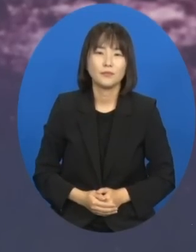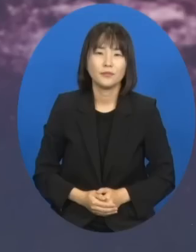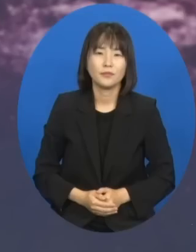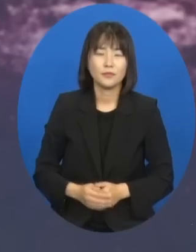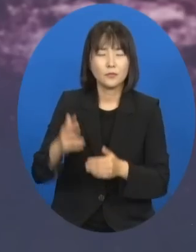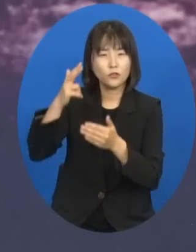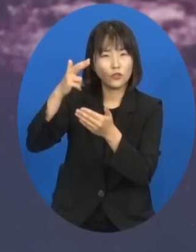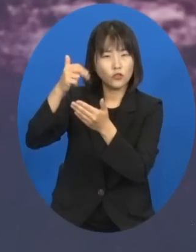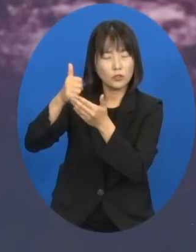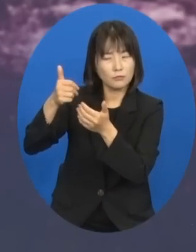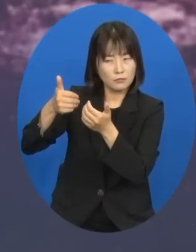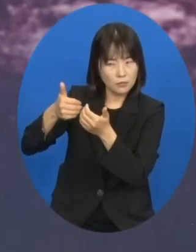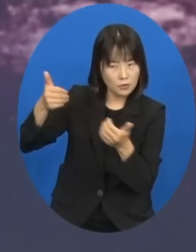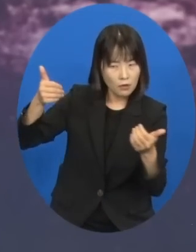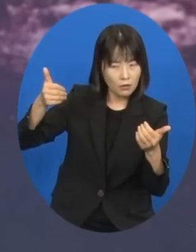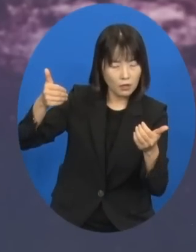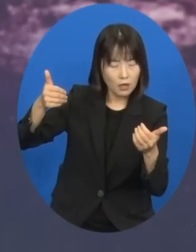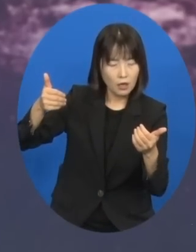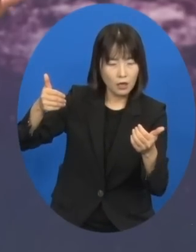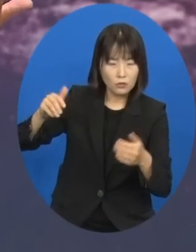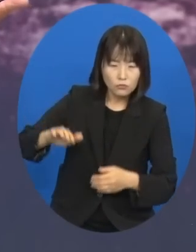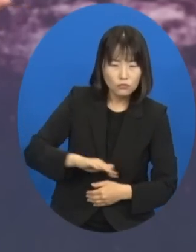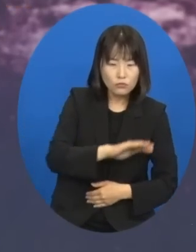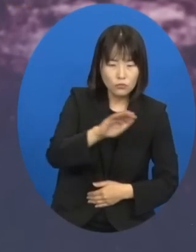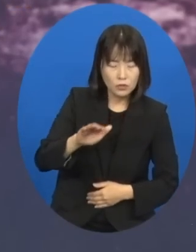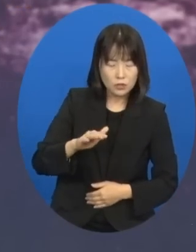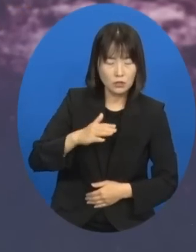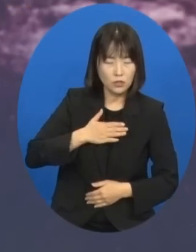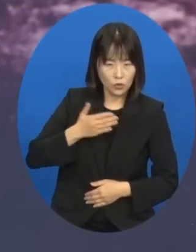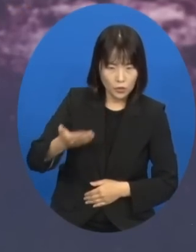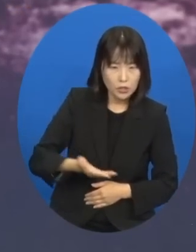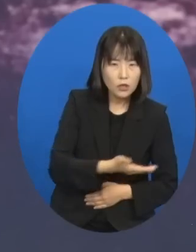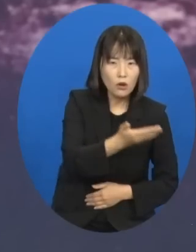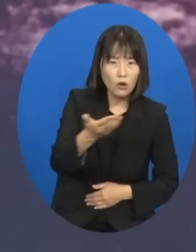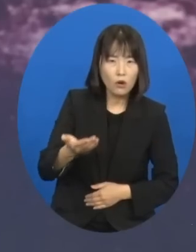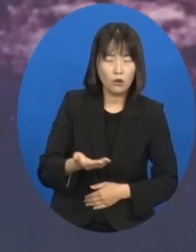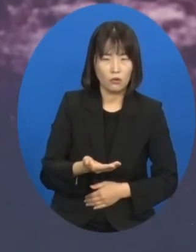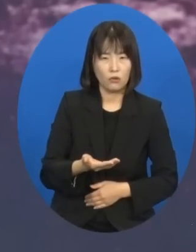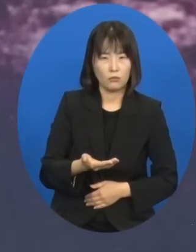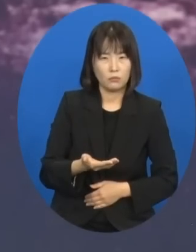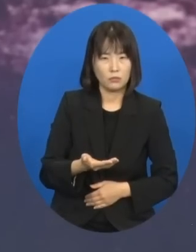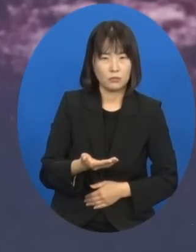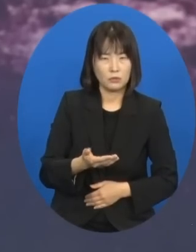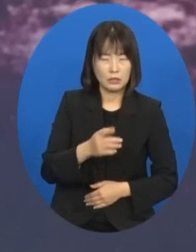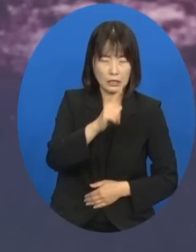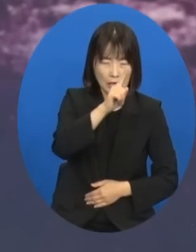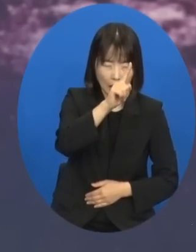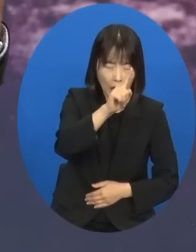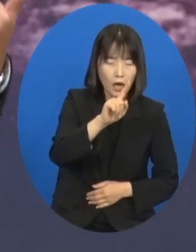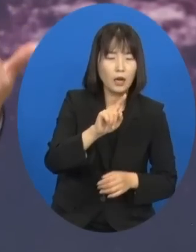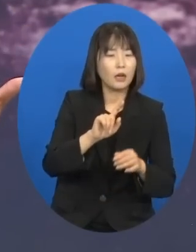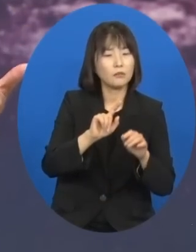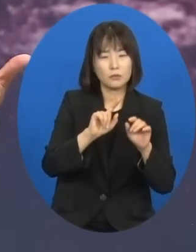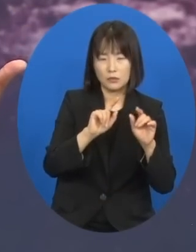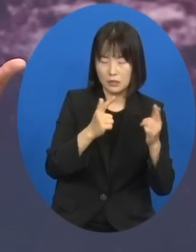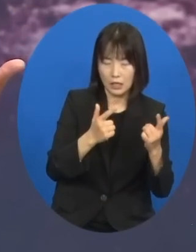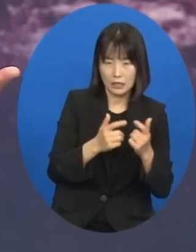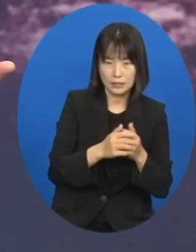주님을 떠나서는 우리는요, 저와 여러분은 아무것도 아닌 가지임을 분명히